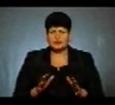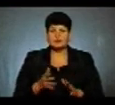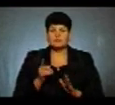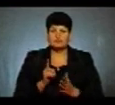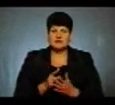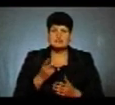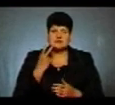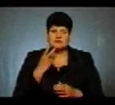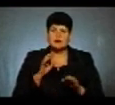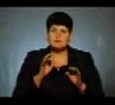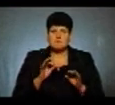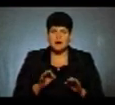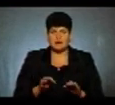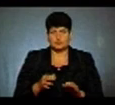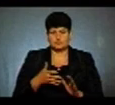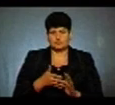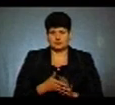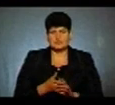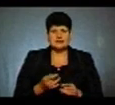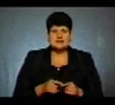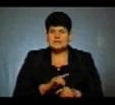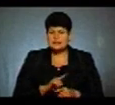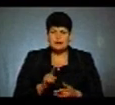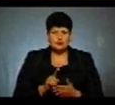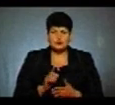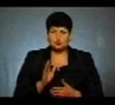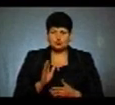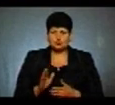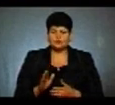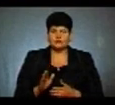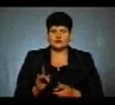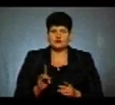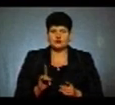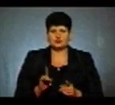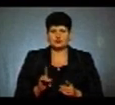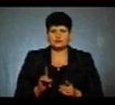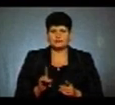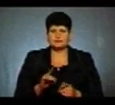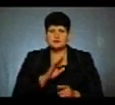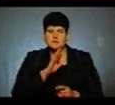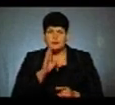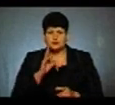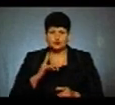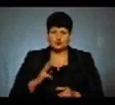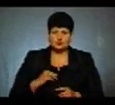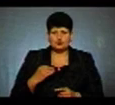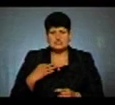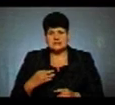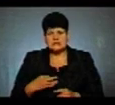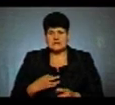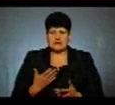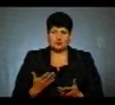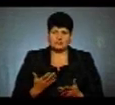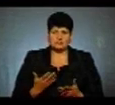завжди правильно виходити з цього конфлікту. Це не повинно бути, наприклад, що між матір'ю та донькою чи сином якісь